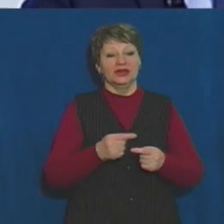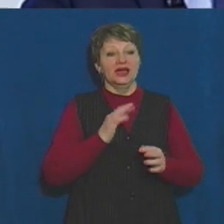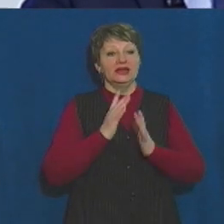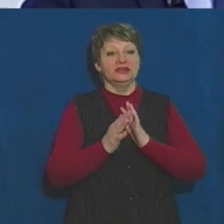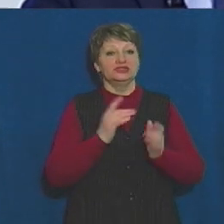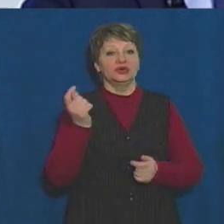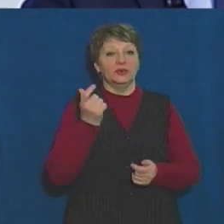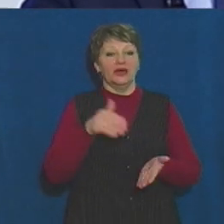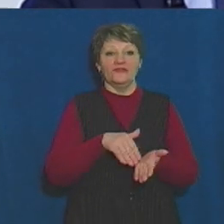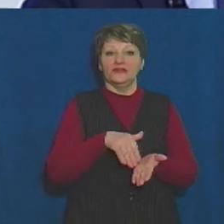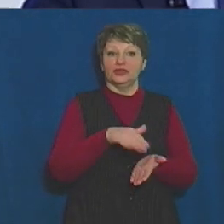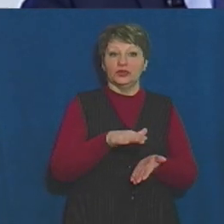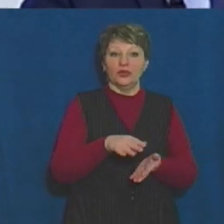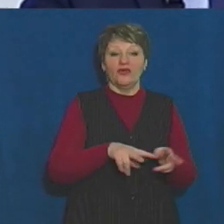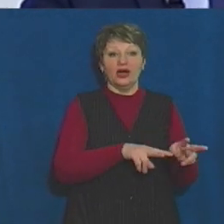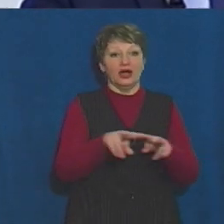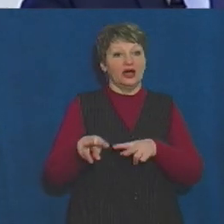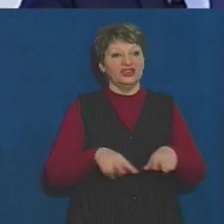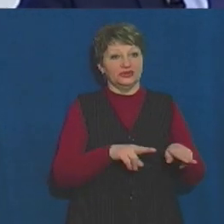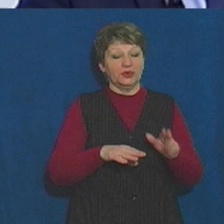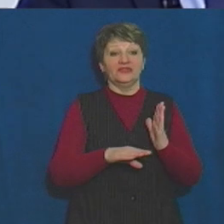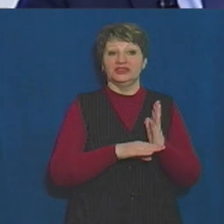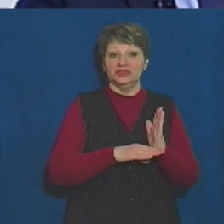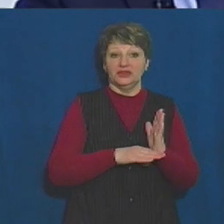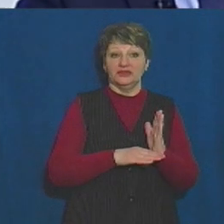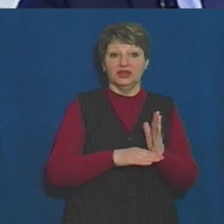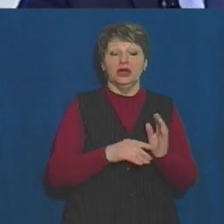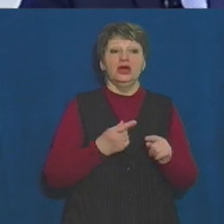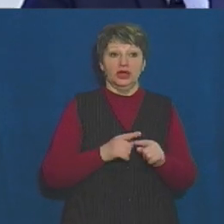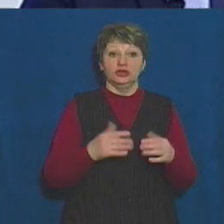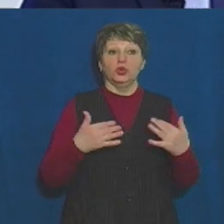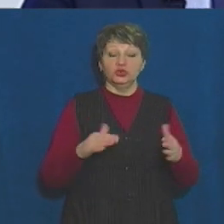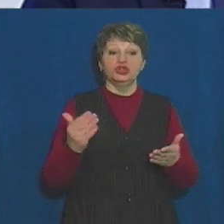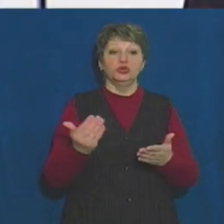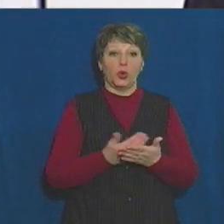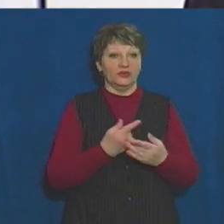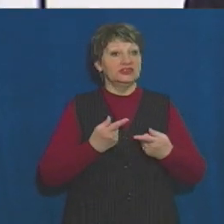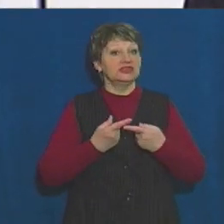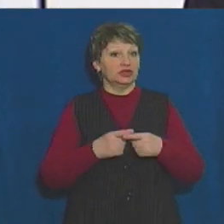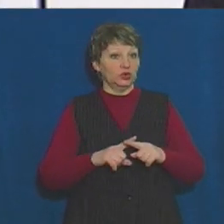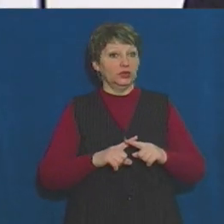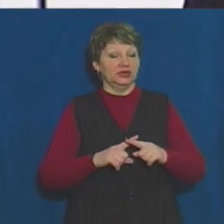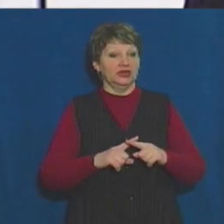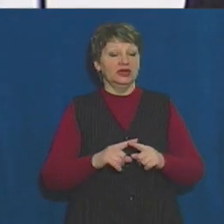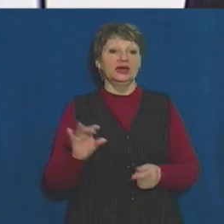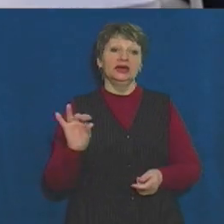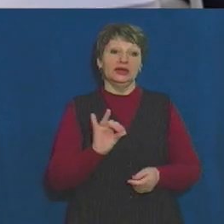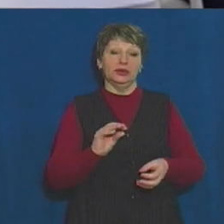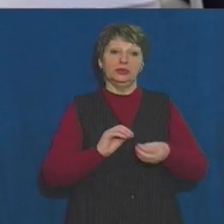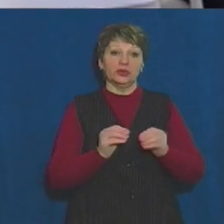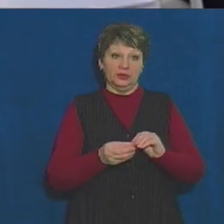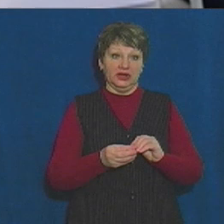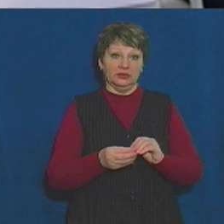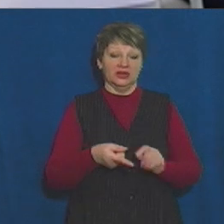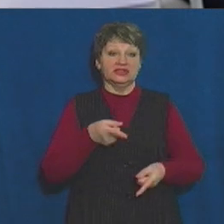відмова від монокультур і від одновікових насаджень – це вже новітні технології. І проблема, насправді, це не